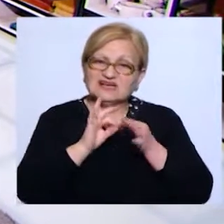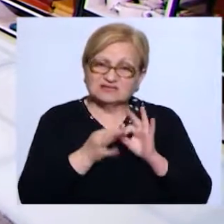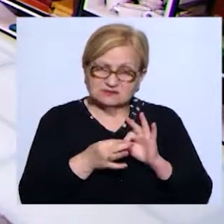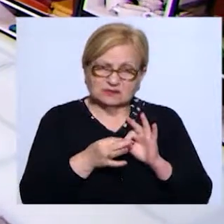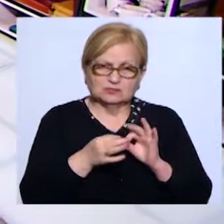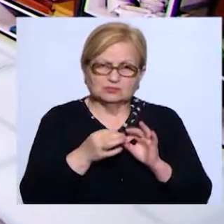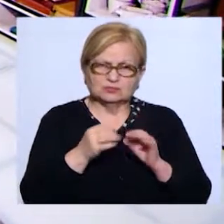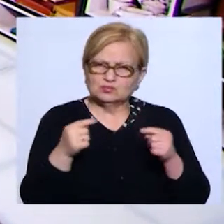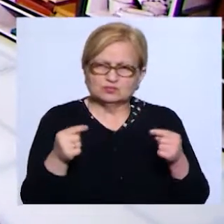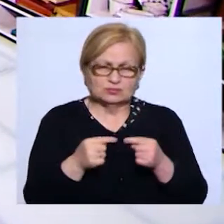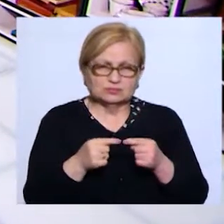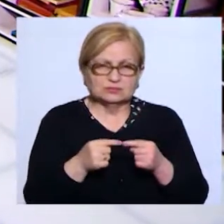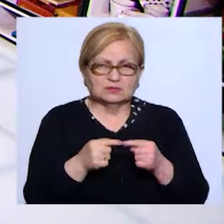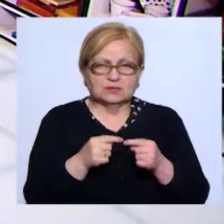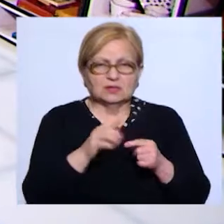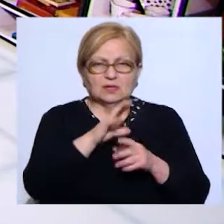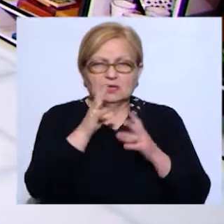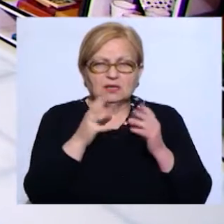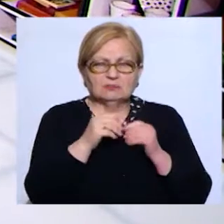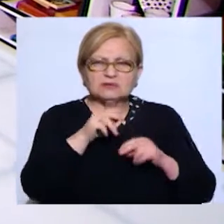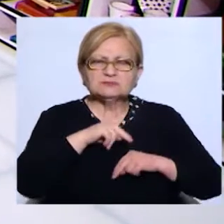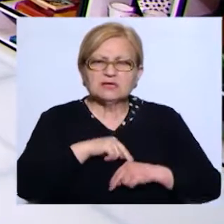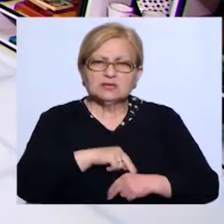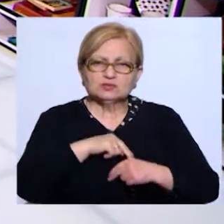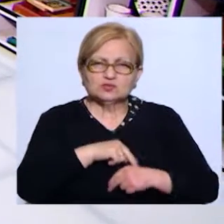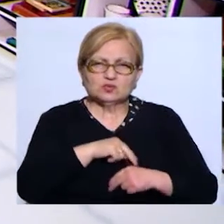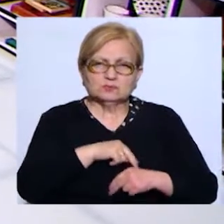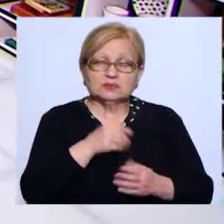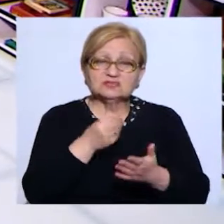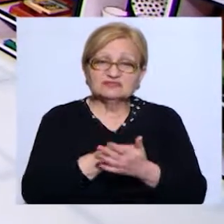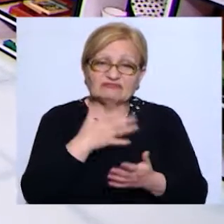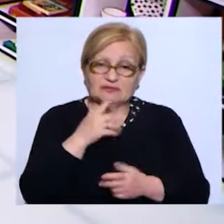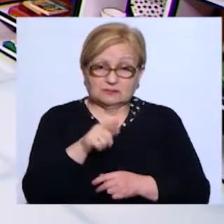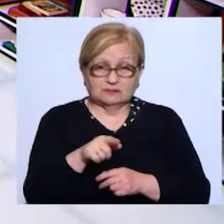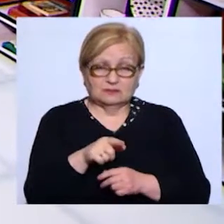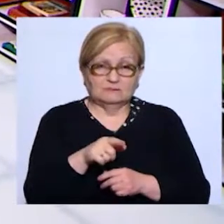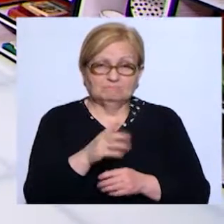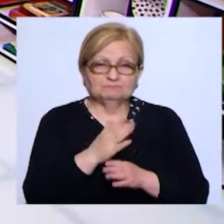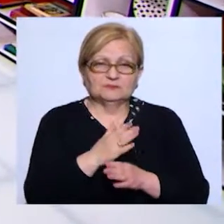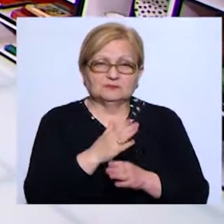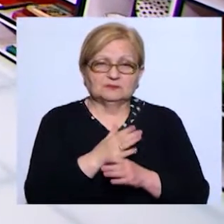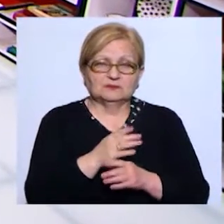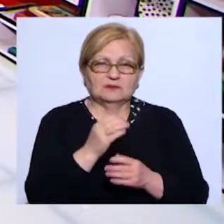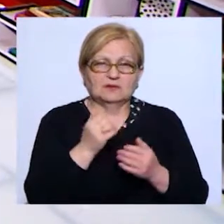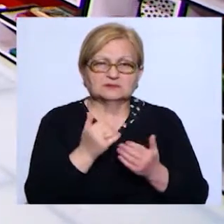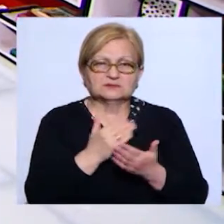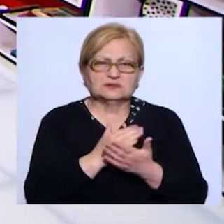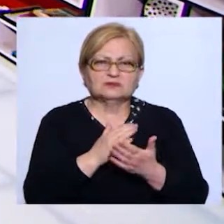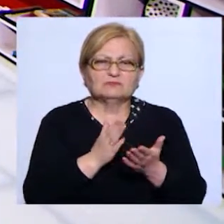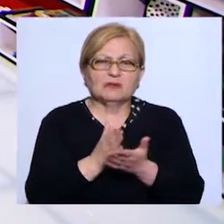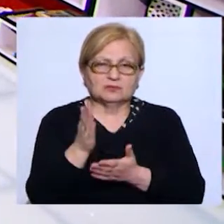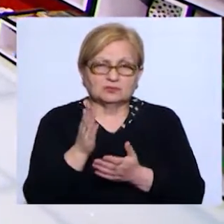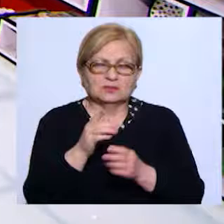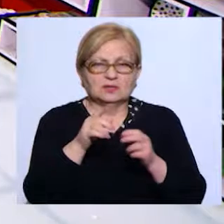ზუსტი, მაგრამ საორგანიზაციოდ არის ძალიან შრომატევადი და ძვირი. არის კიდევ ესეთი მეთოდი. შერჩევითი მეთოდი